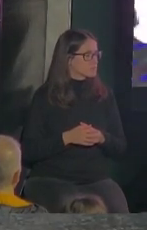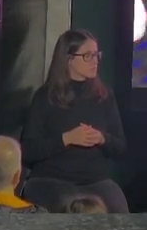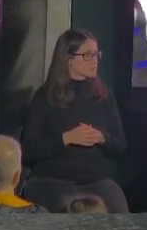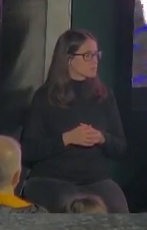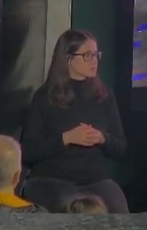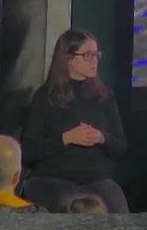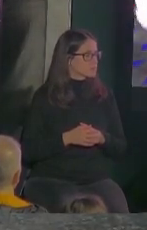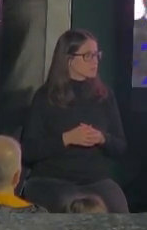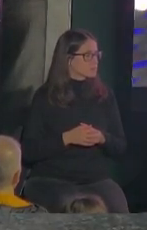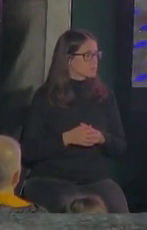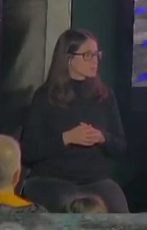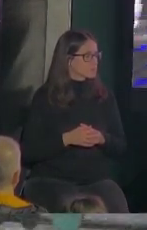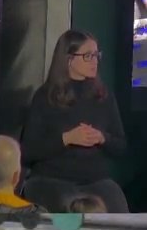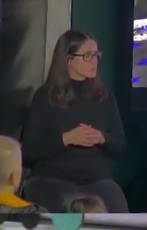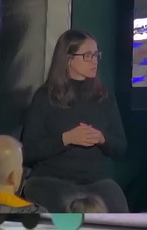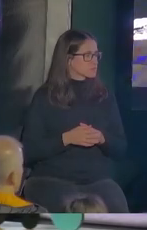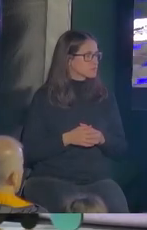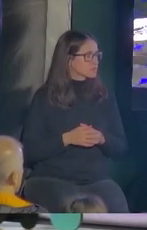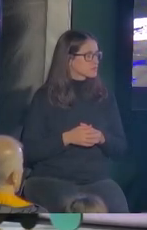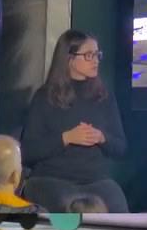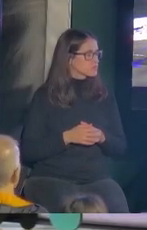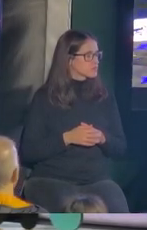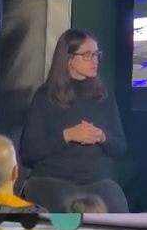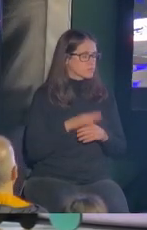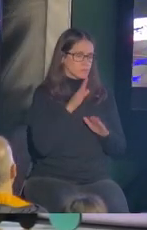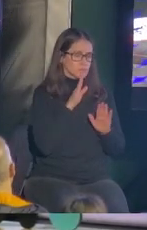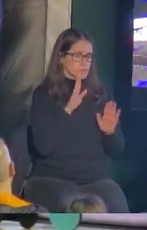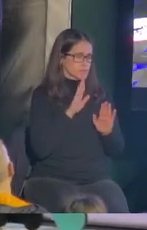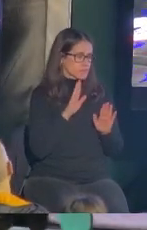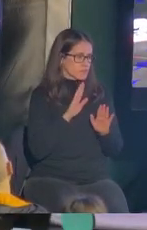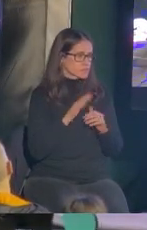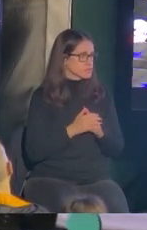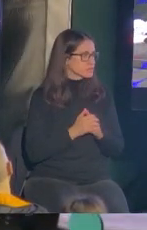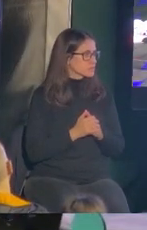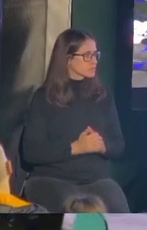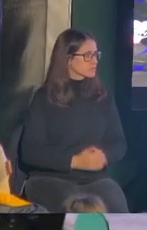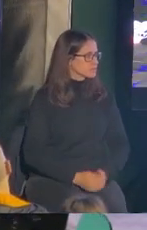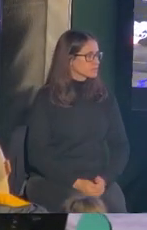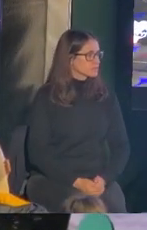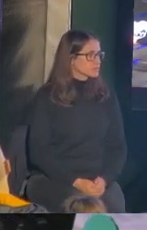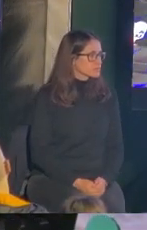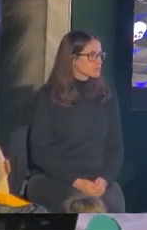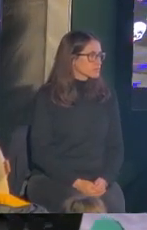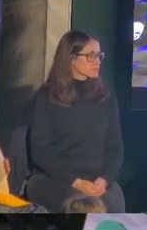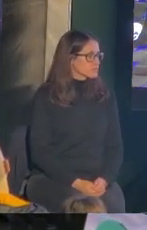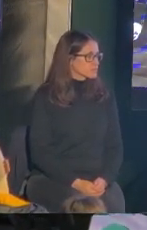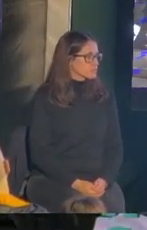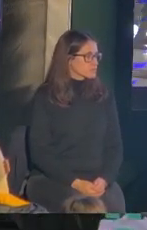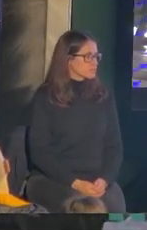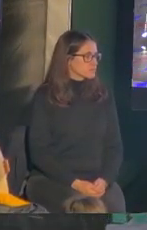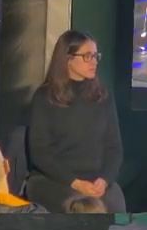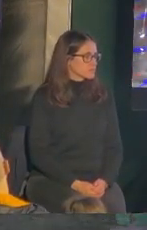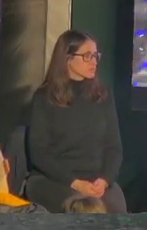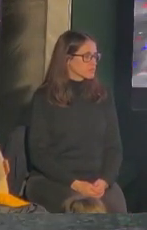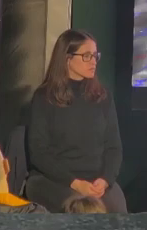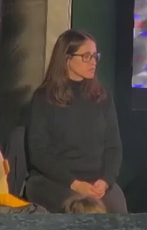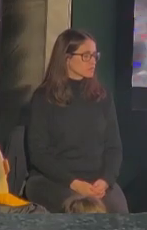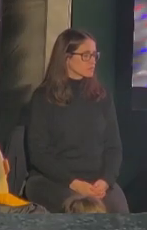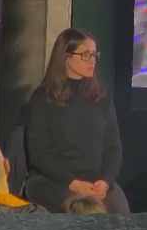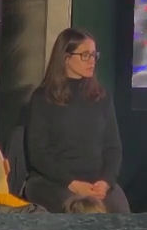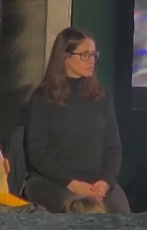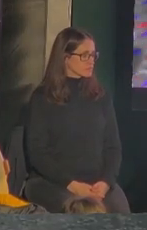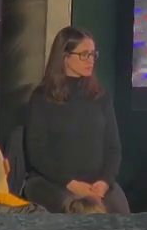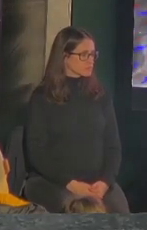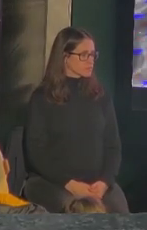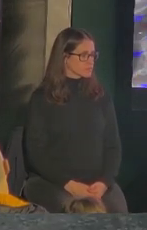agafarem, agafa un recipient i ho fiques, si no t'ajudo.